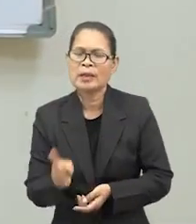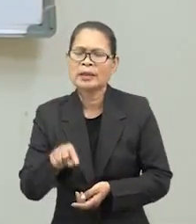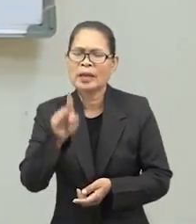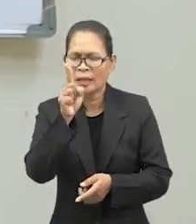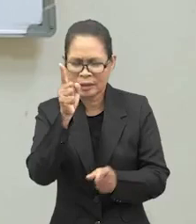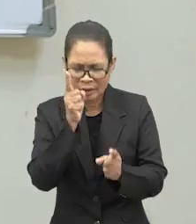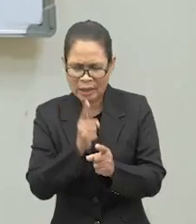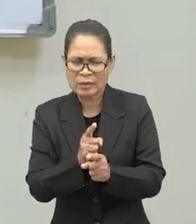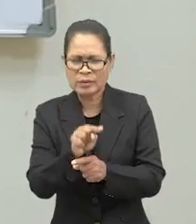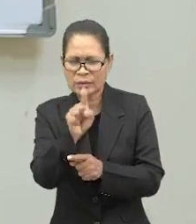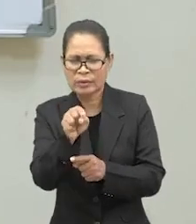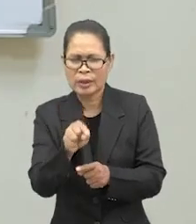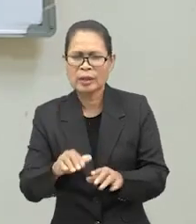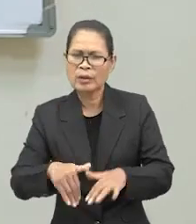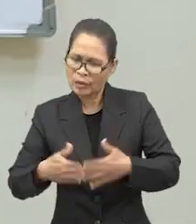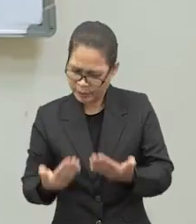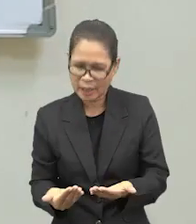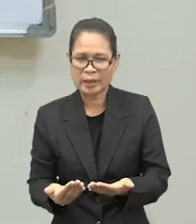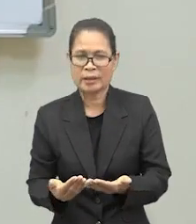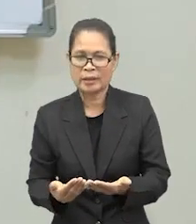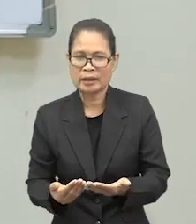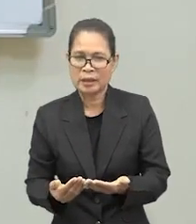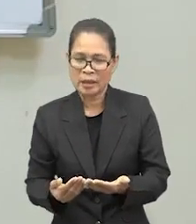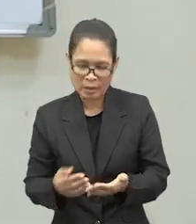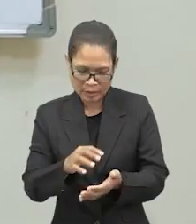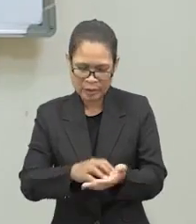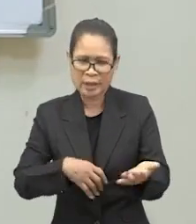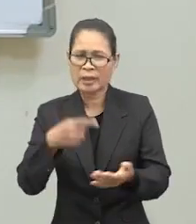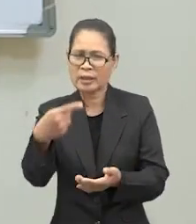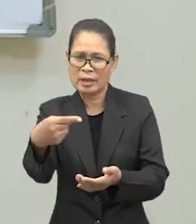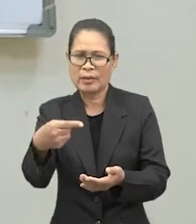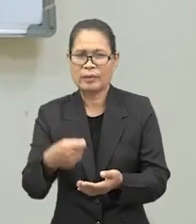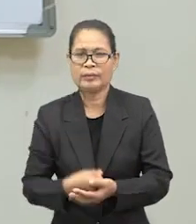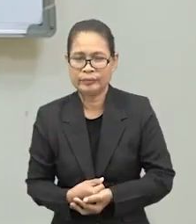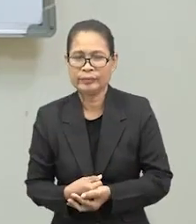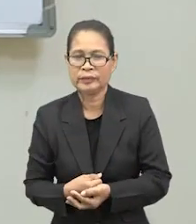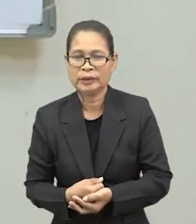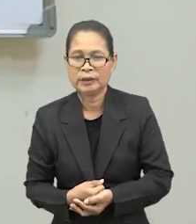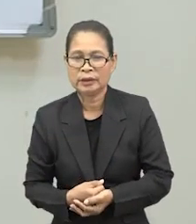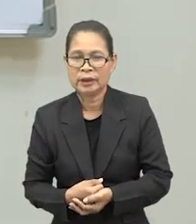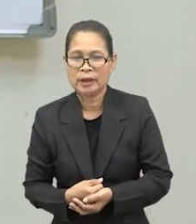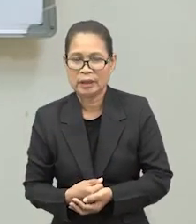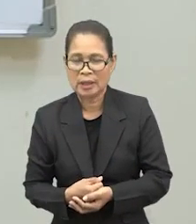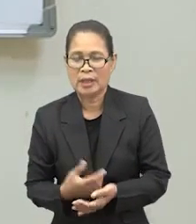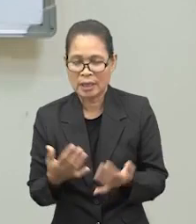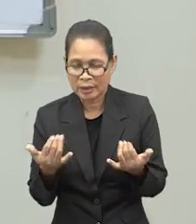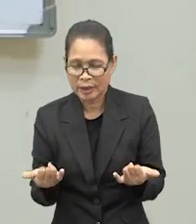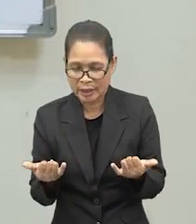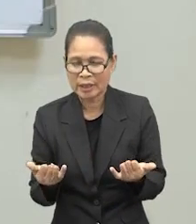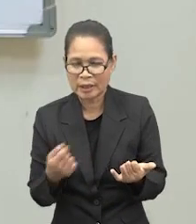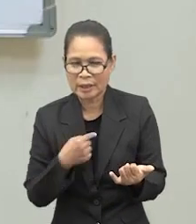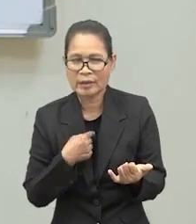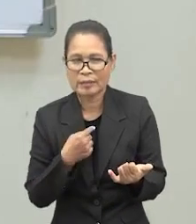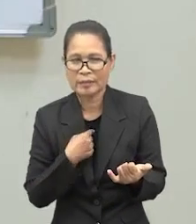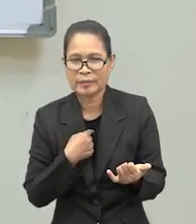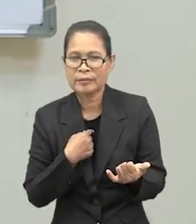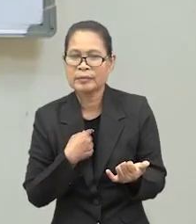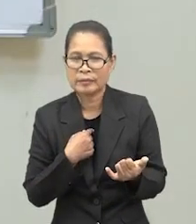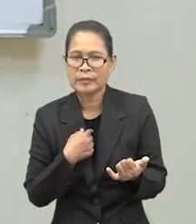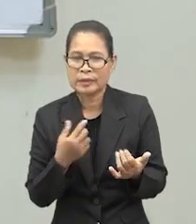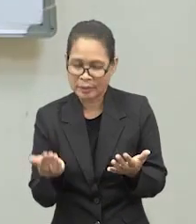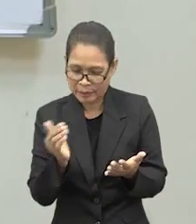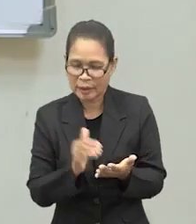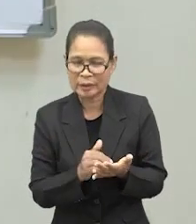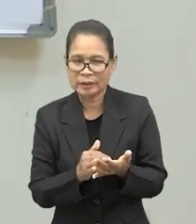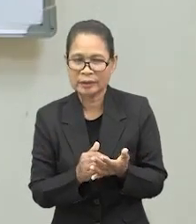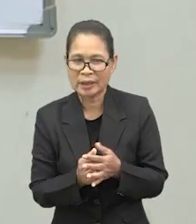dương trừ chào xua tha đời mà đệnh hỏi tránh tới chia đổ chà ở đây chỉ mới này khu xạ thân á